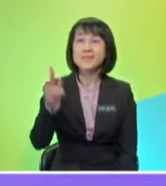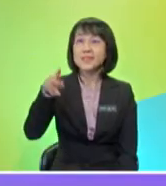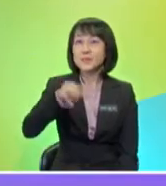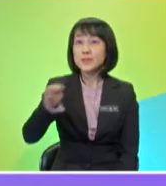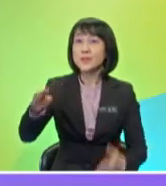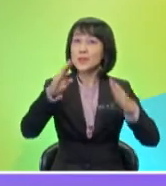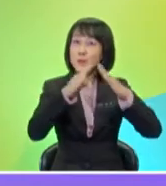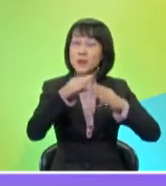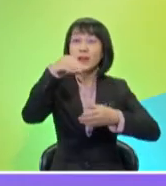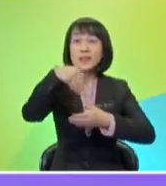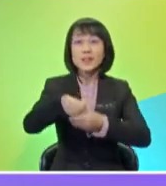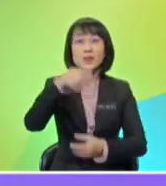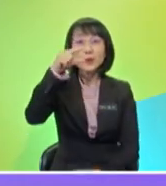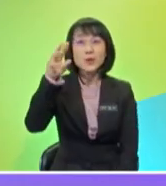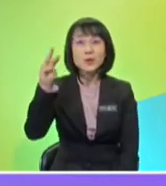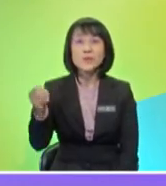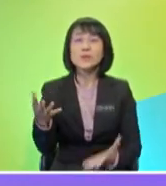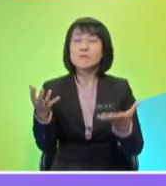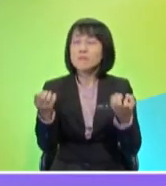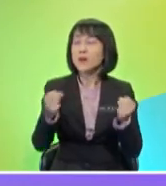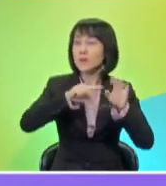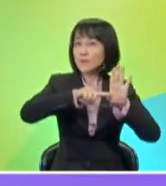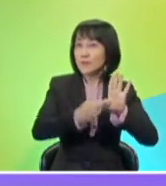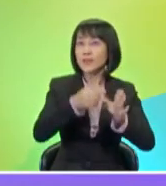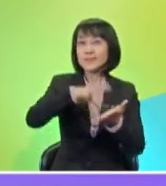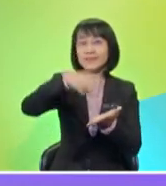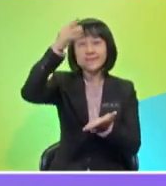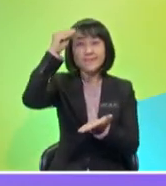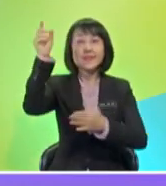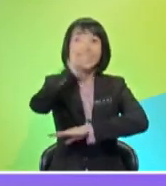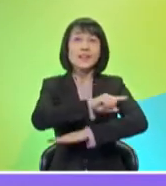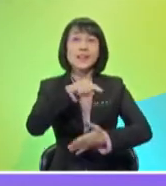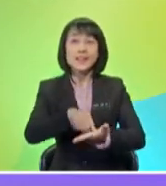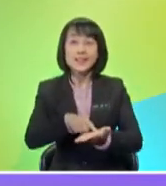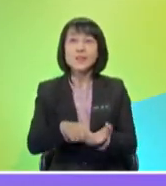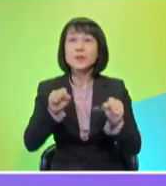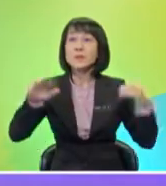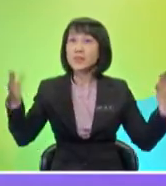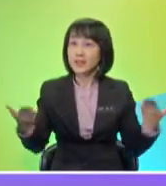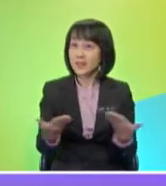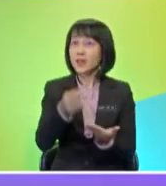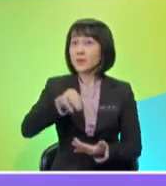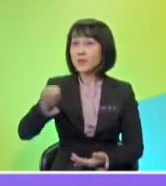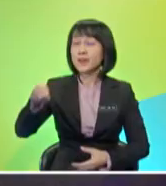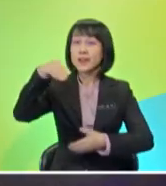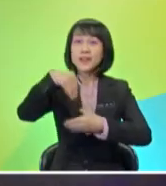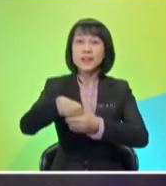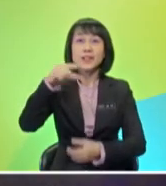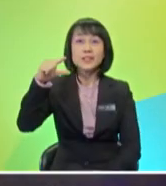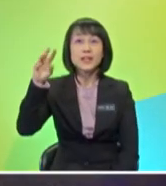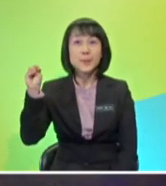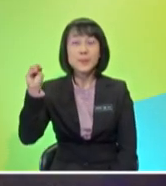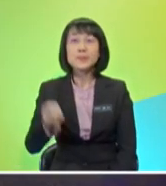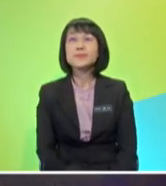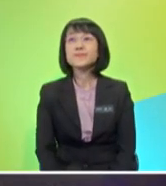serta di Google Meet juga sudah tidak sabar nak memulakan sesi pembelajaran kita pada hari ini. Boleh cikgu perkenalkan murid-murid di Google Meet? Silakan. Okey, hari ini cikgu